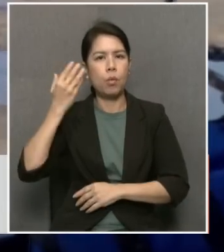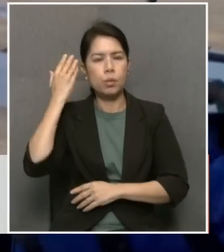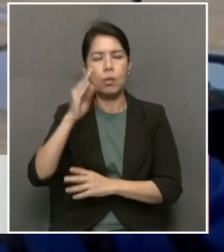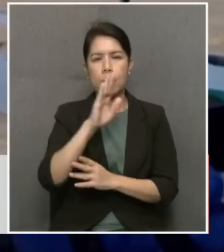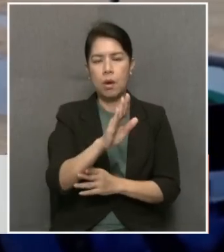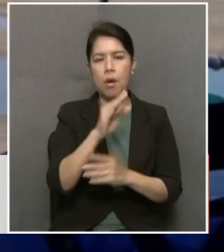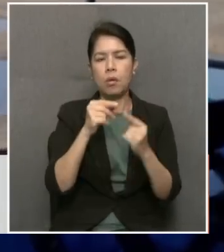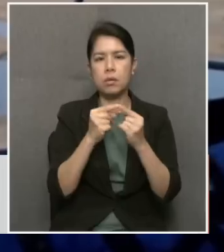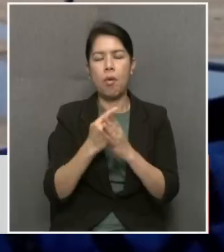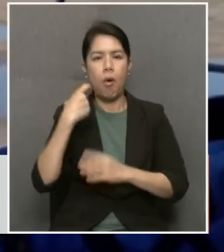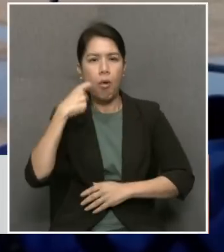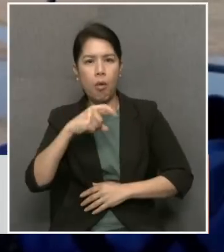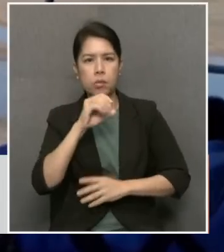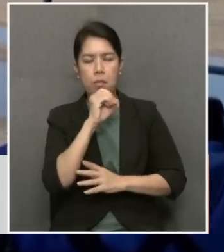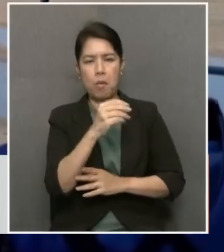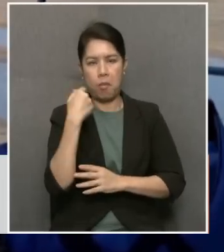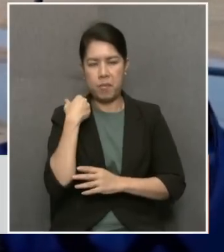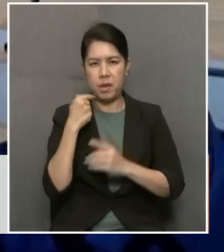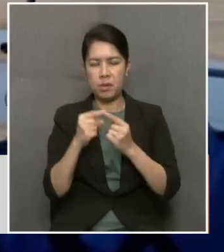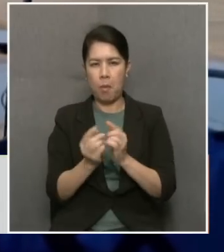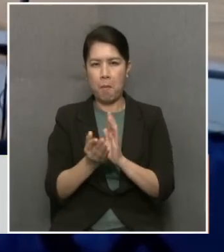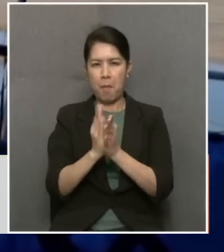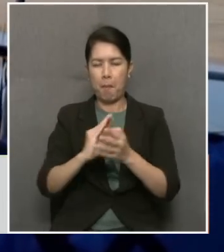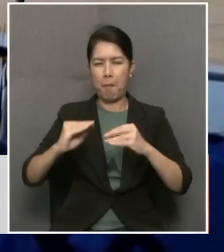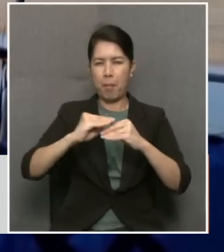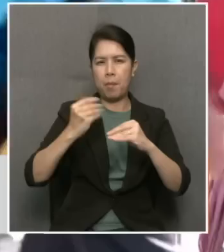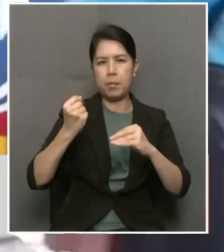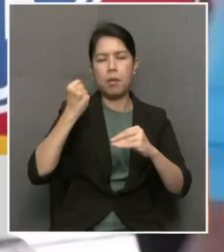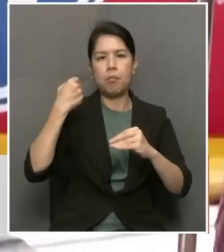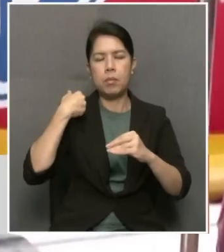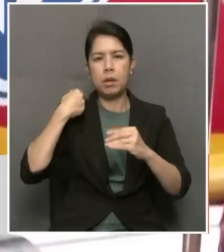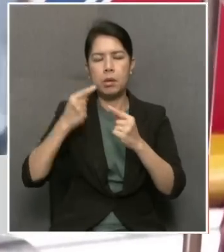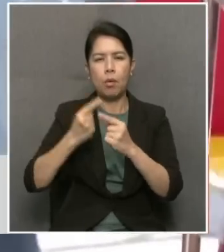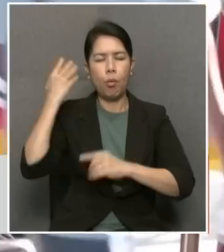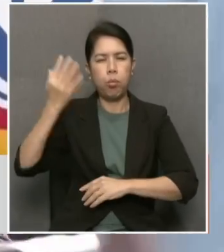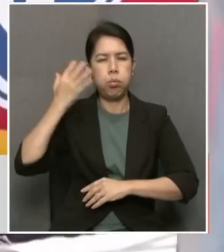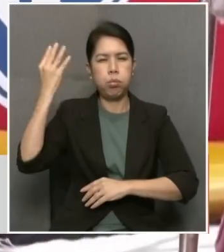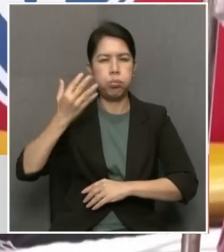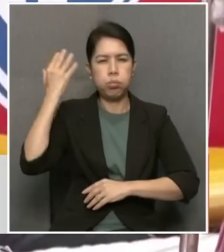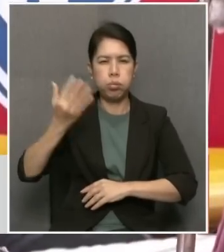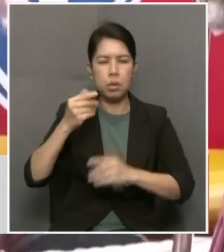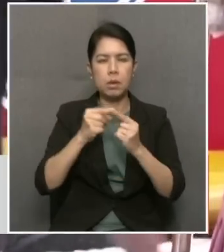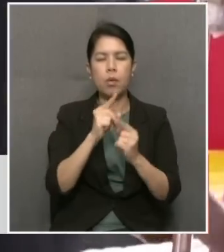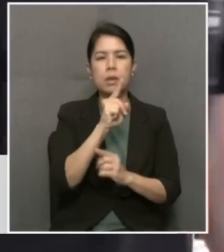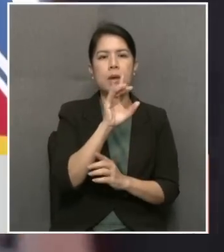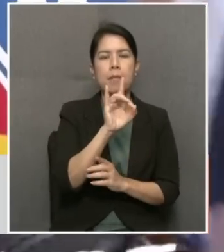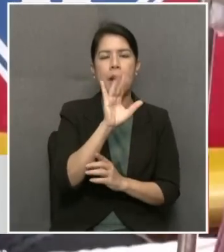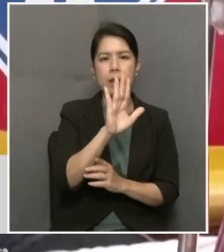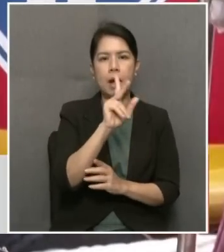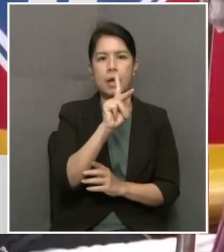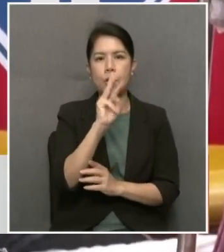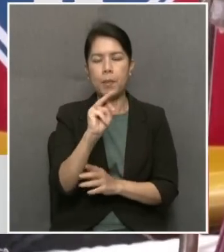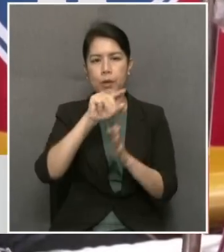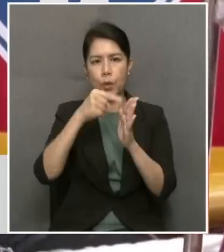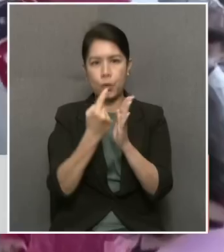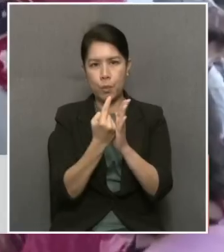คอินุจะทวีกำลังเป็นซุปเปอร์ไต้ฝุ่นด้วยความเร็วลมใกล้ศูนย์กลางที่185กิโลเมตรต่อชั่วโมงขณะเคลื่อนตัวมุ่งหน้าไ